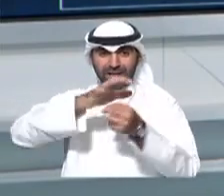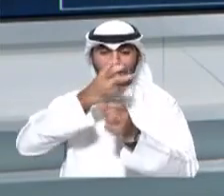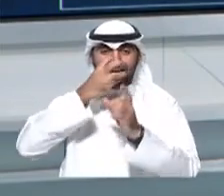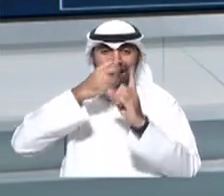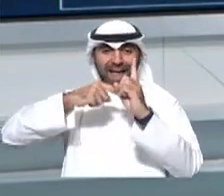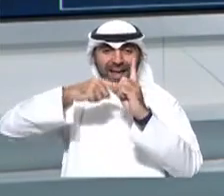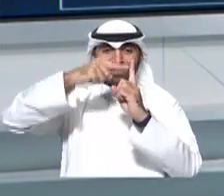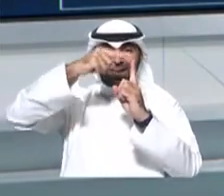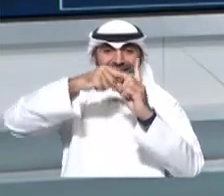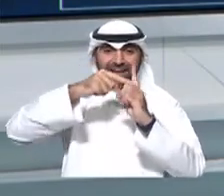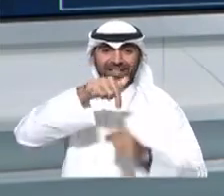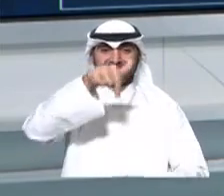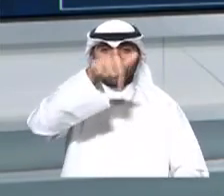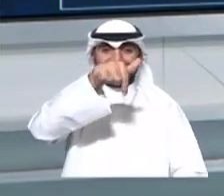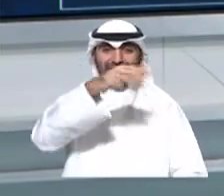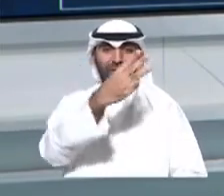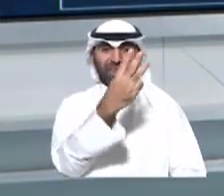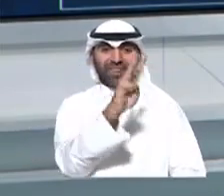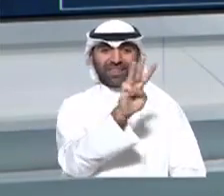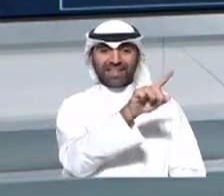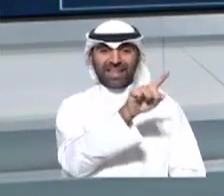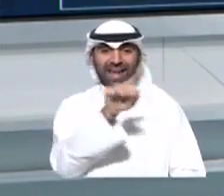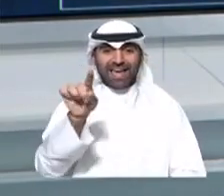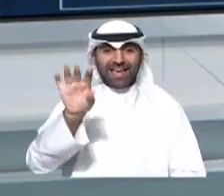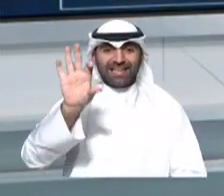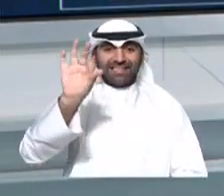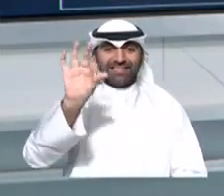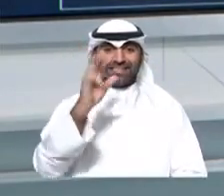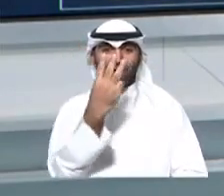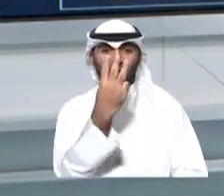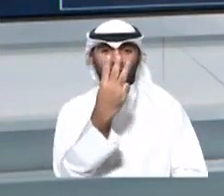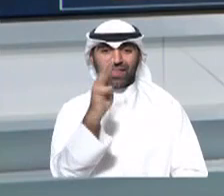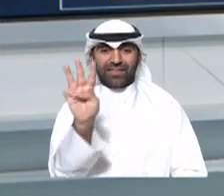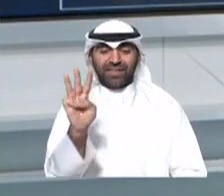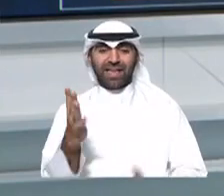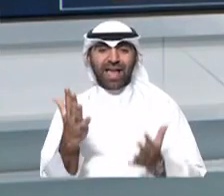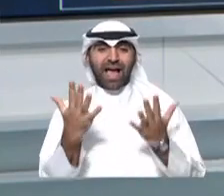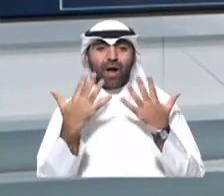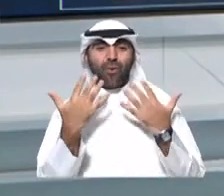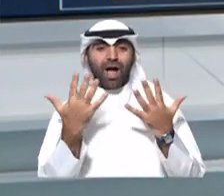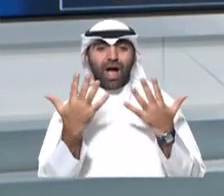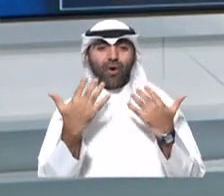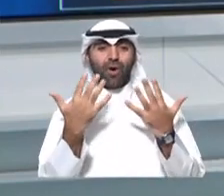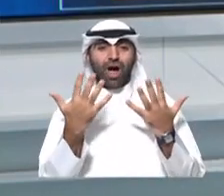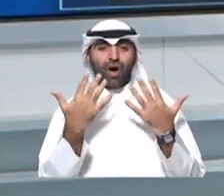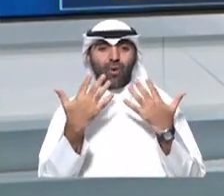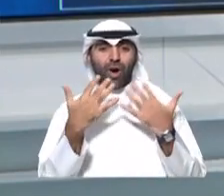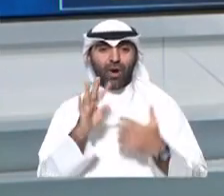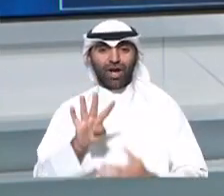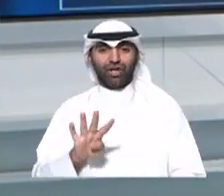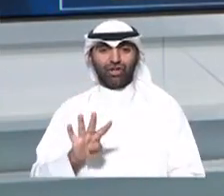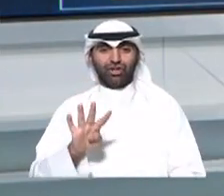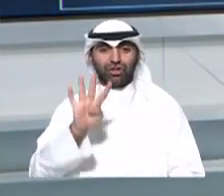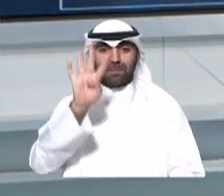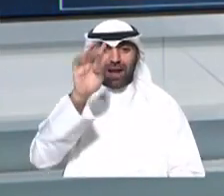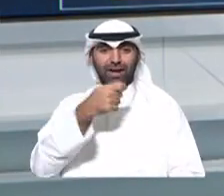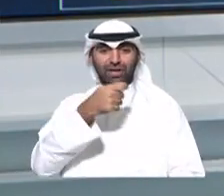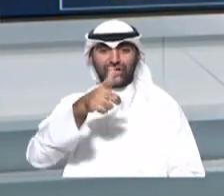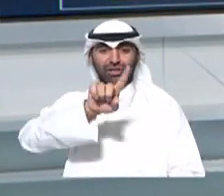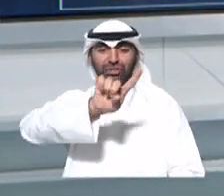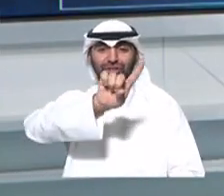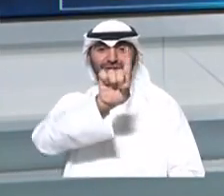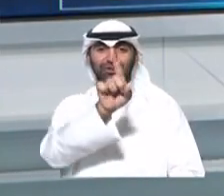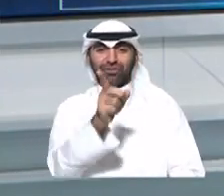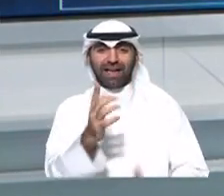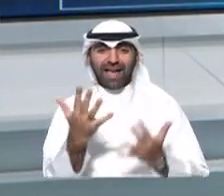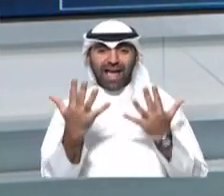بين 36 وال 39 درجة مئوية. هواء شمالي غربي خفيف إلى معتدل السرعة، قد تصل سرعة الرياح